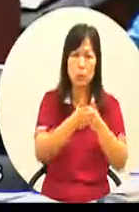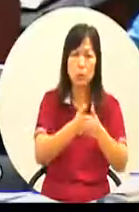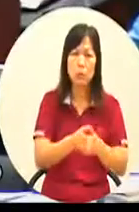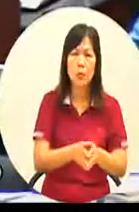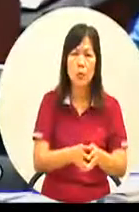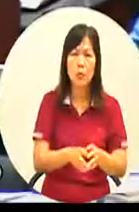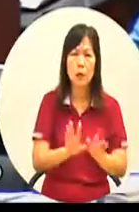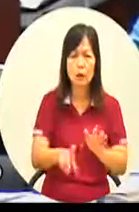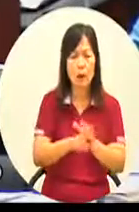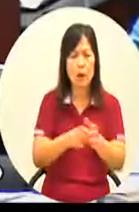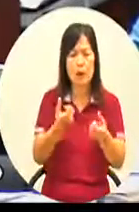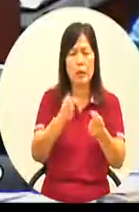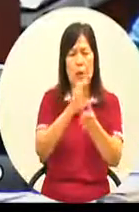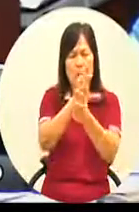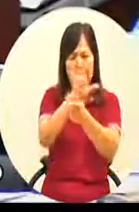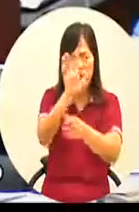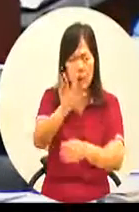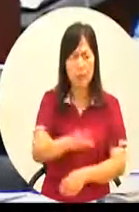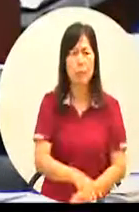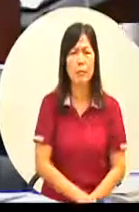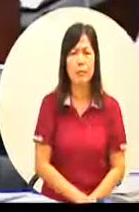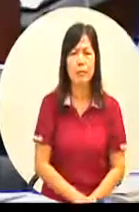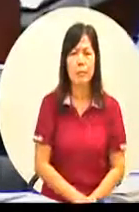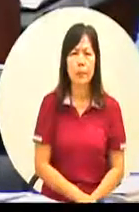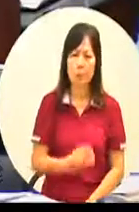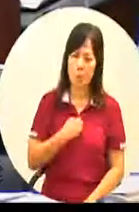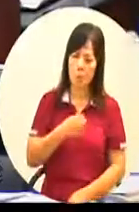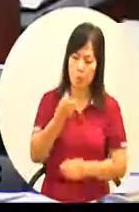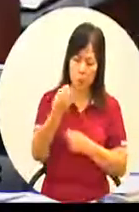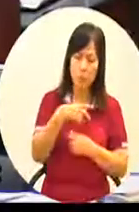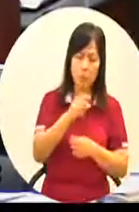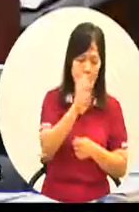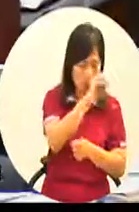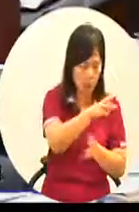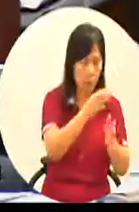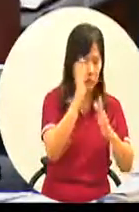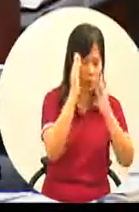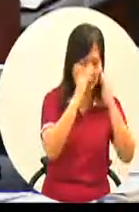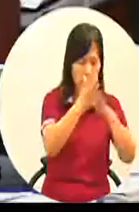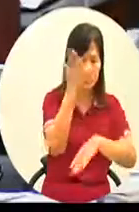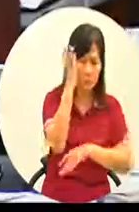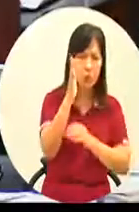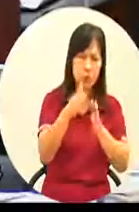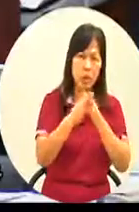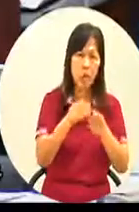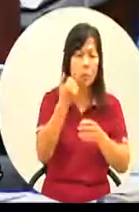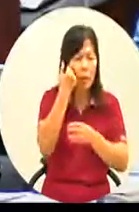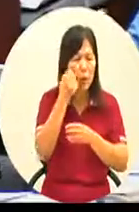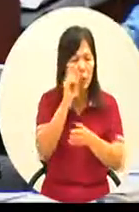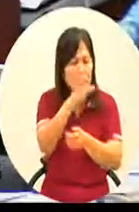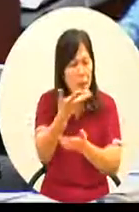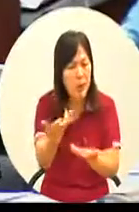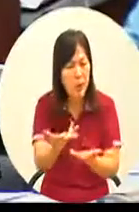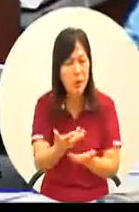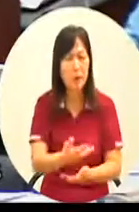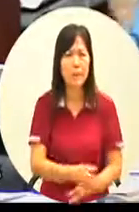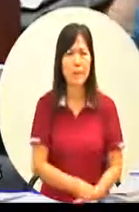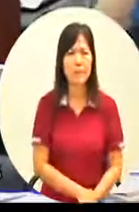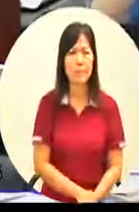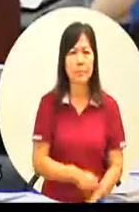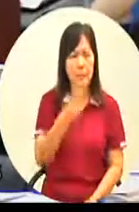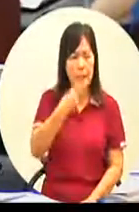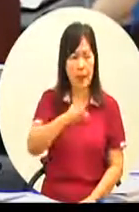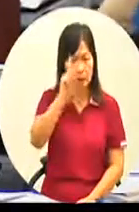进去人爱个你念，叫我爱甲恁反映，反映我按市政府，我到底要反映什么人？个一点。我伫